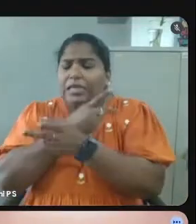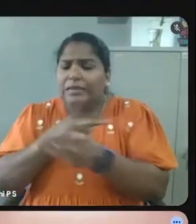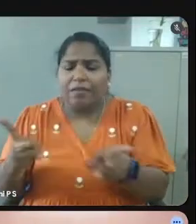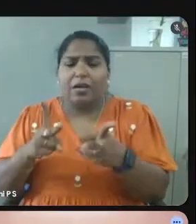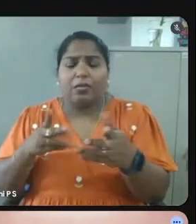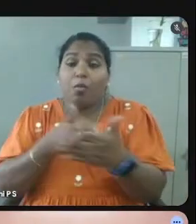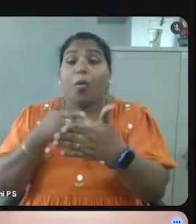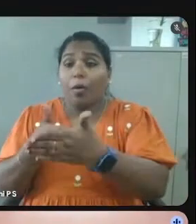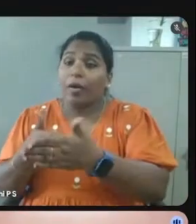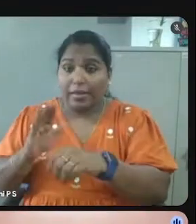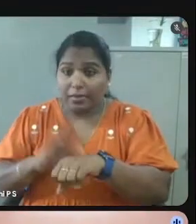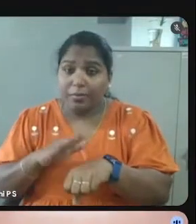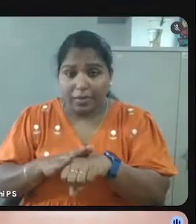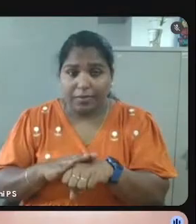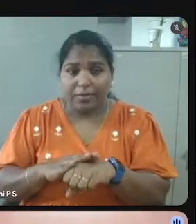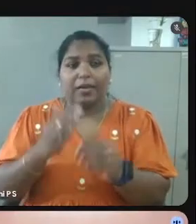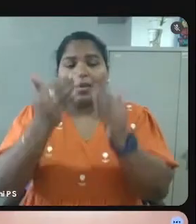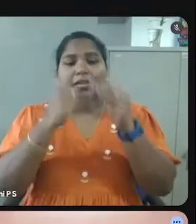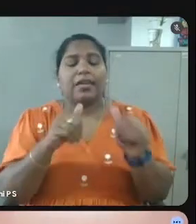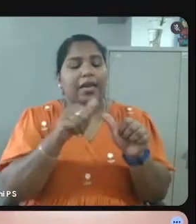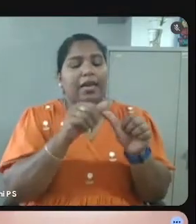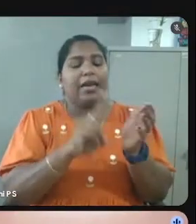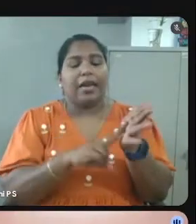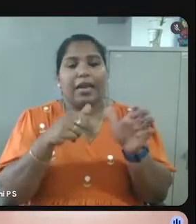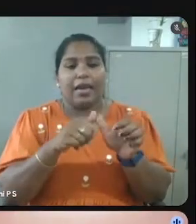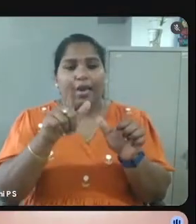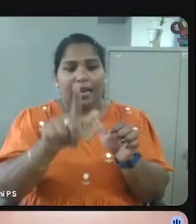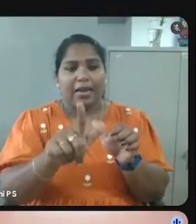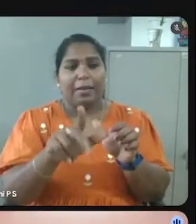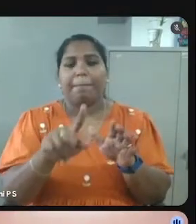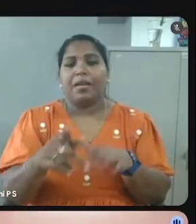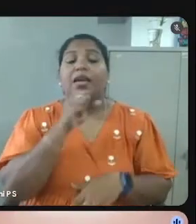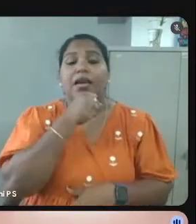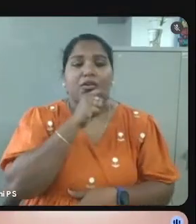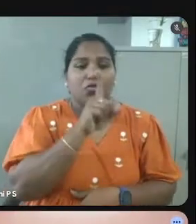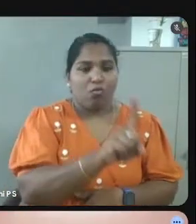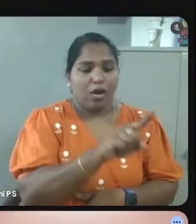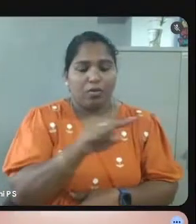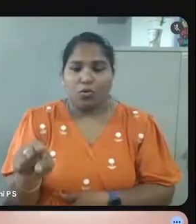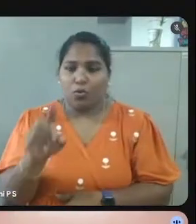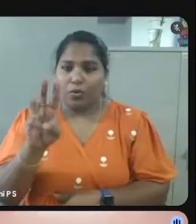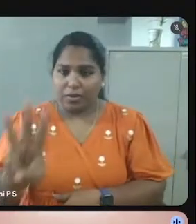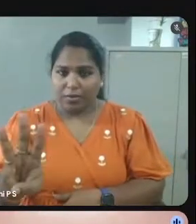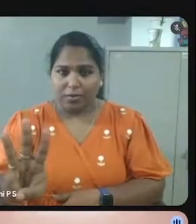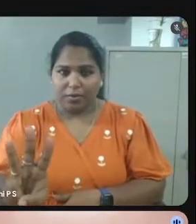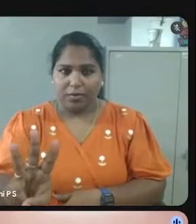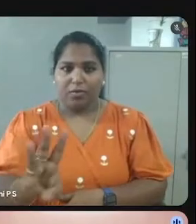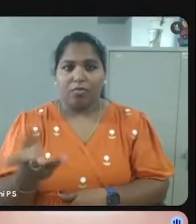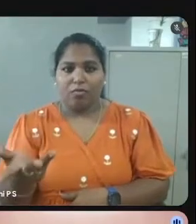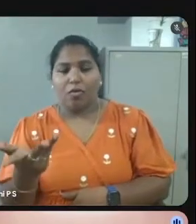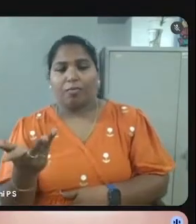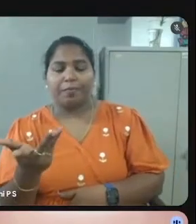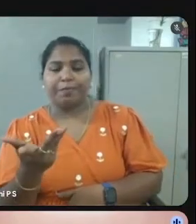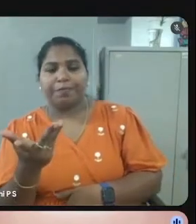ഉണ്ടാവും. ആനൽ സ്റ്റേജിൽ 1 മുതൽ 3ാമത്തെ ഏജ് വരെയും ഉള്ളത്. അത്